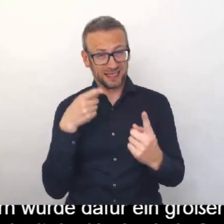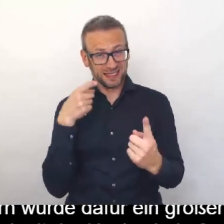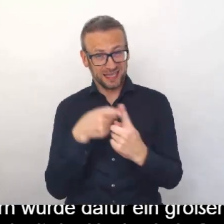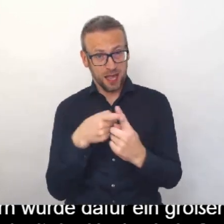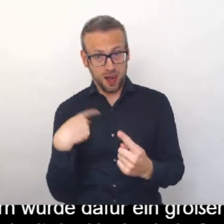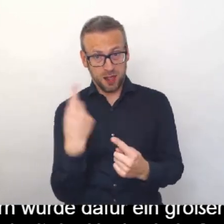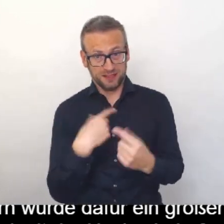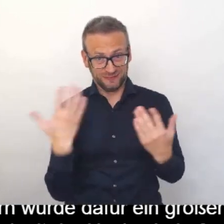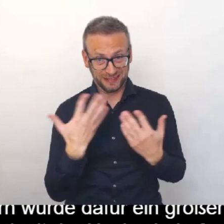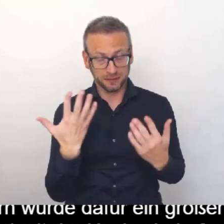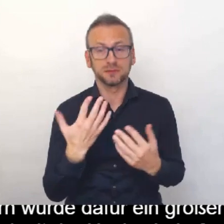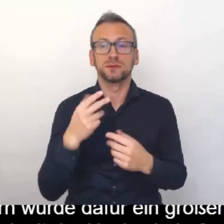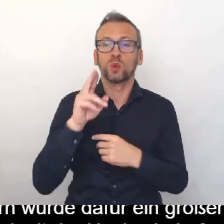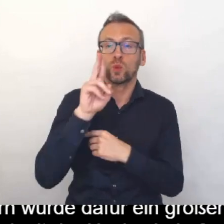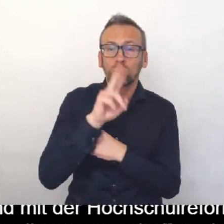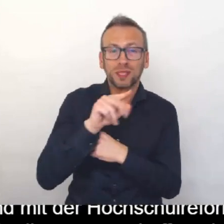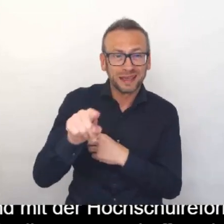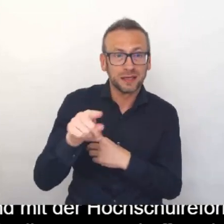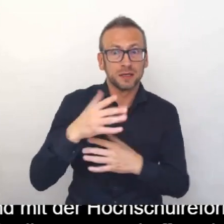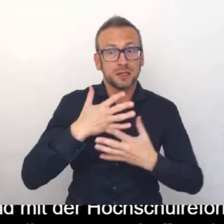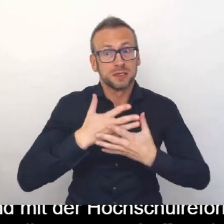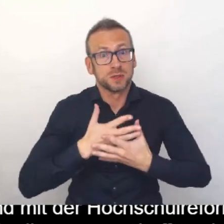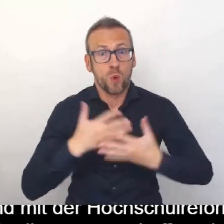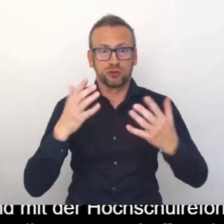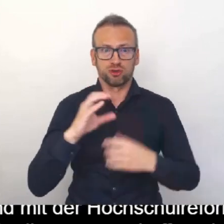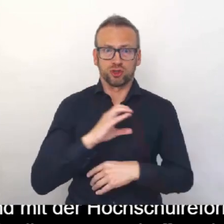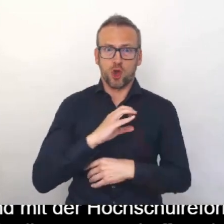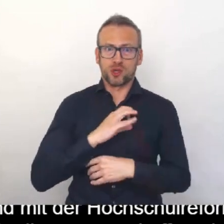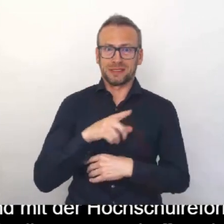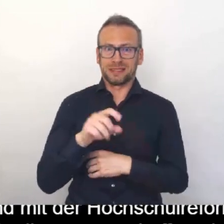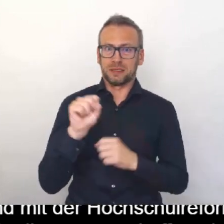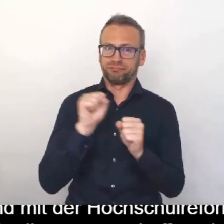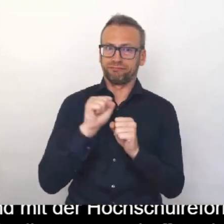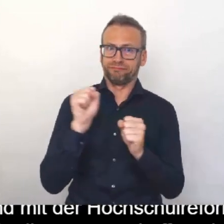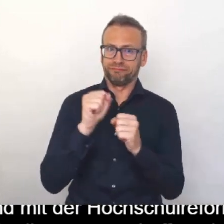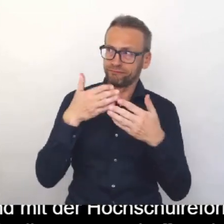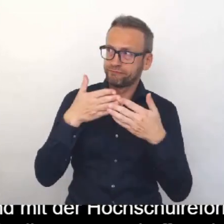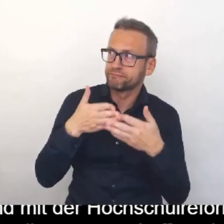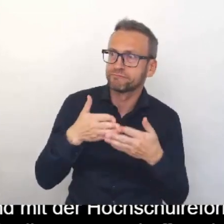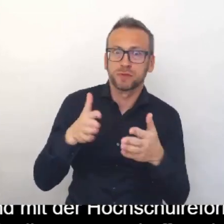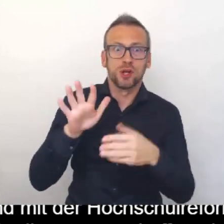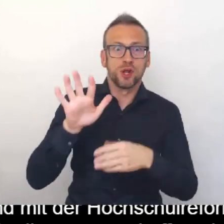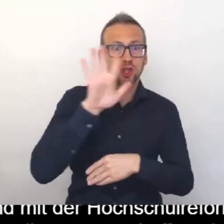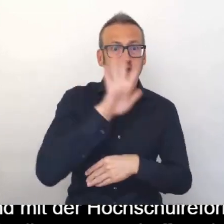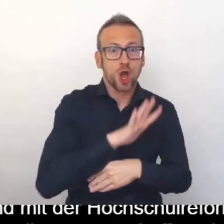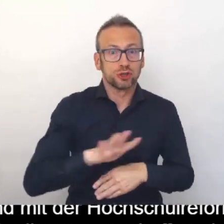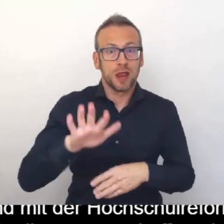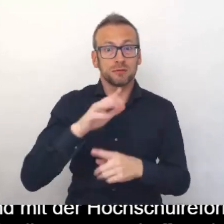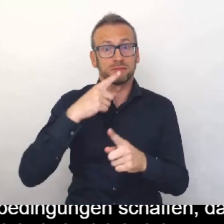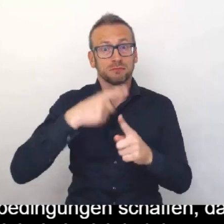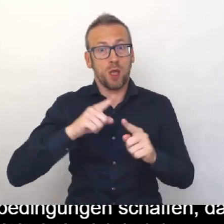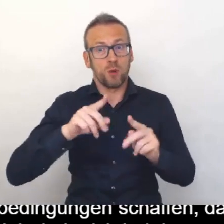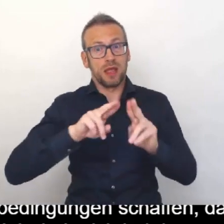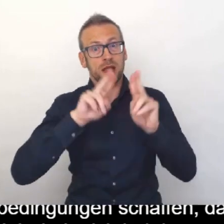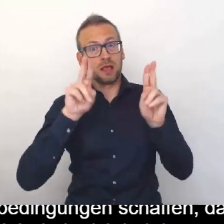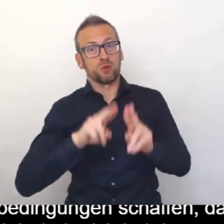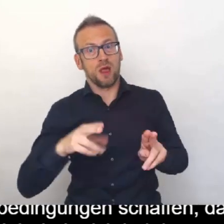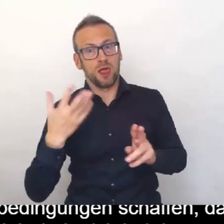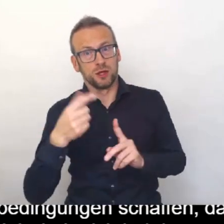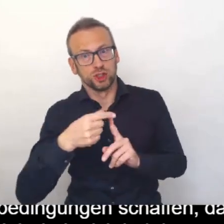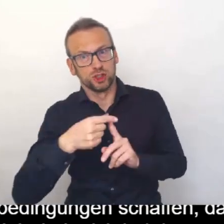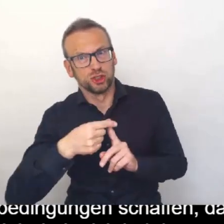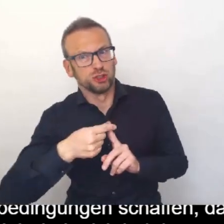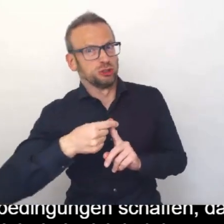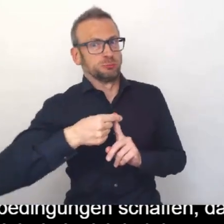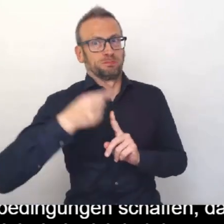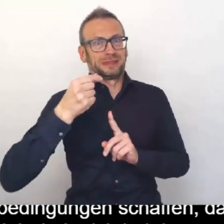lag, wieder in Fahrt zu setzen, auch wenn das mal bedeutet, durch riskante Gewässer fahren zu müssen. Ein Ausdruck dieses